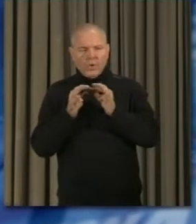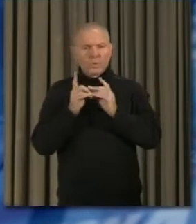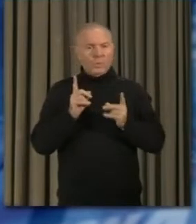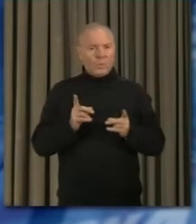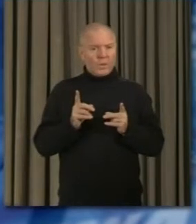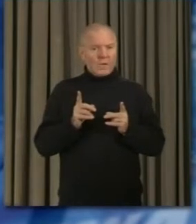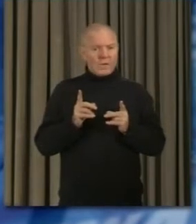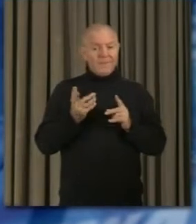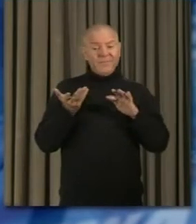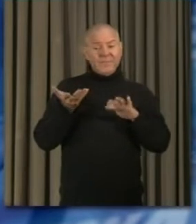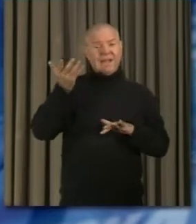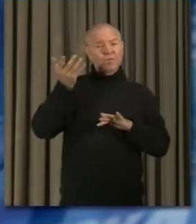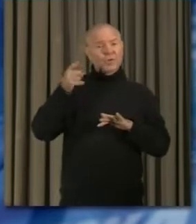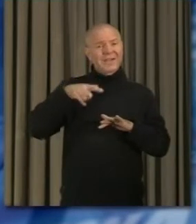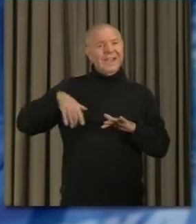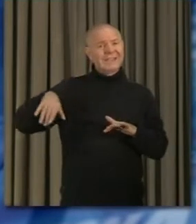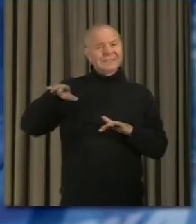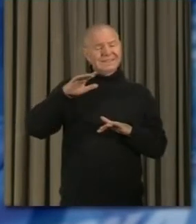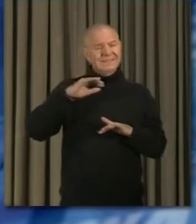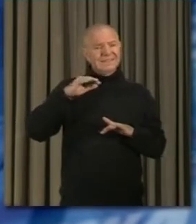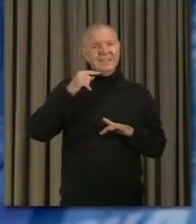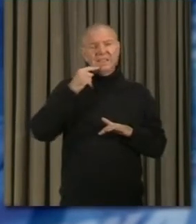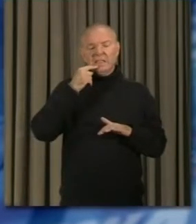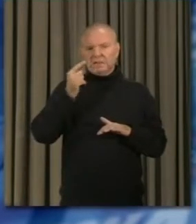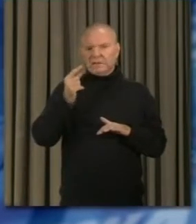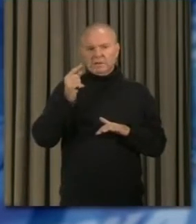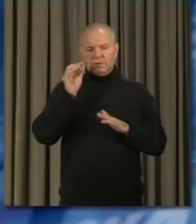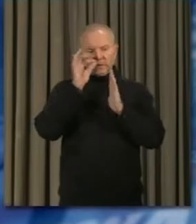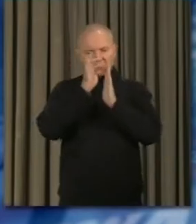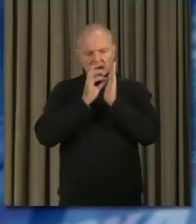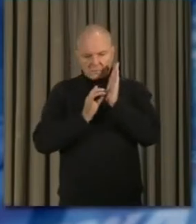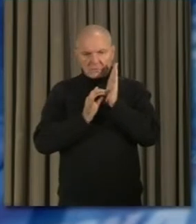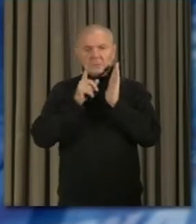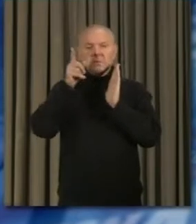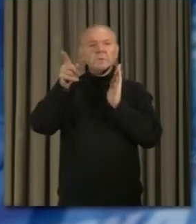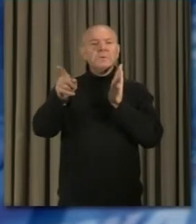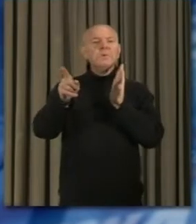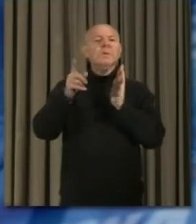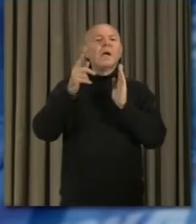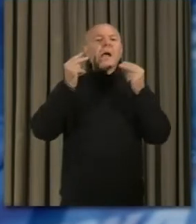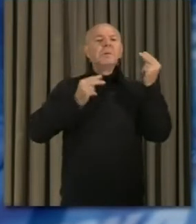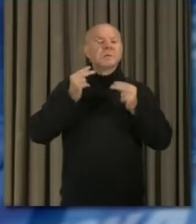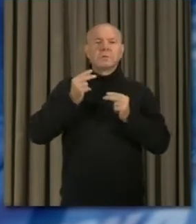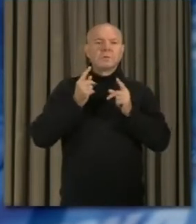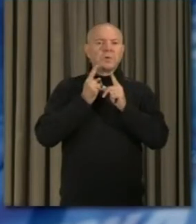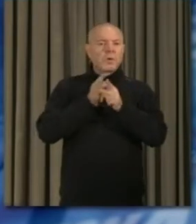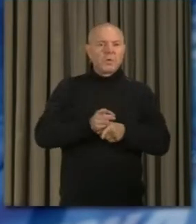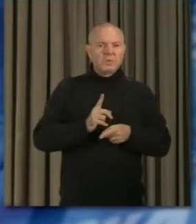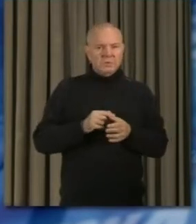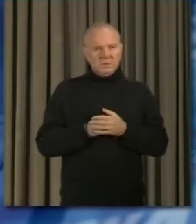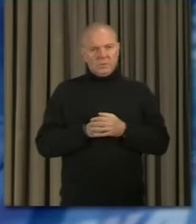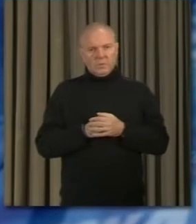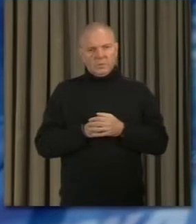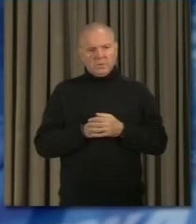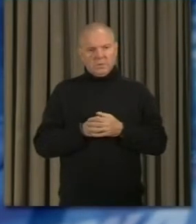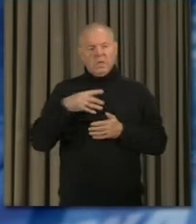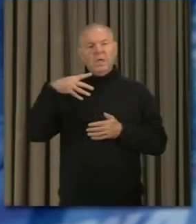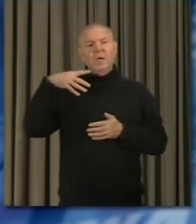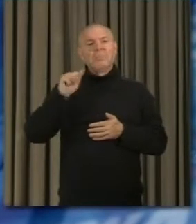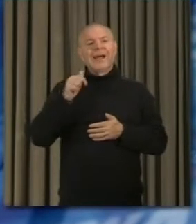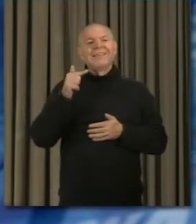la parte maggioritaria della maggioranza indica delle priorità che l'amministrazione non traduce in atti concreti. Prosegue Matella. Perché la